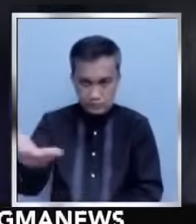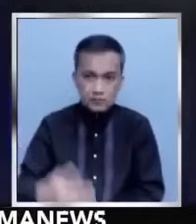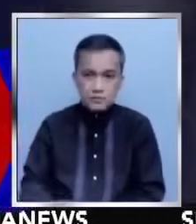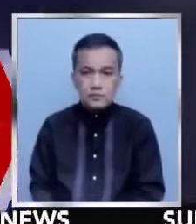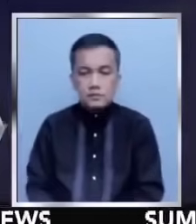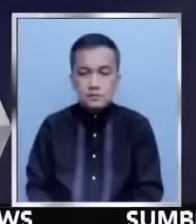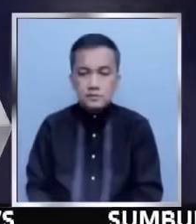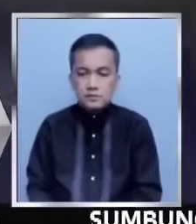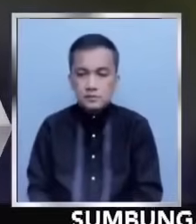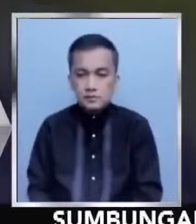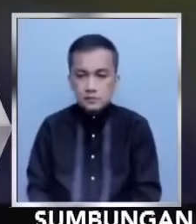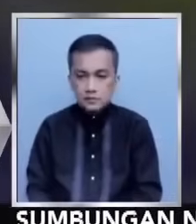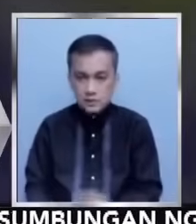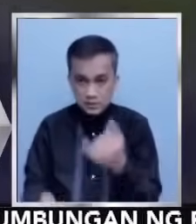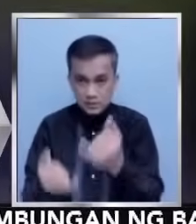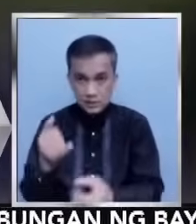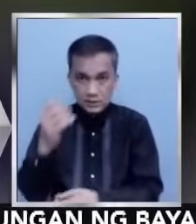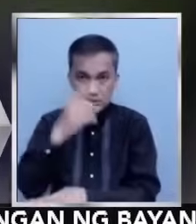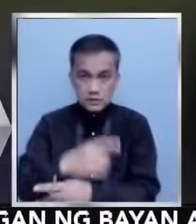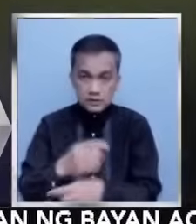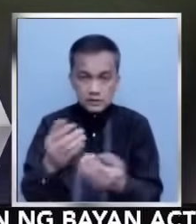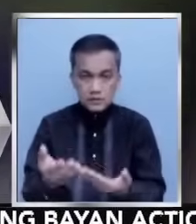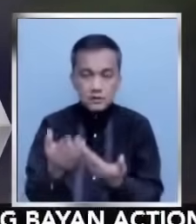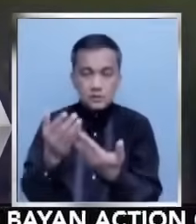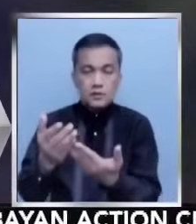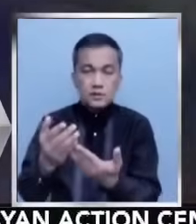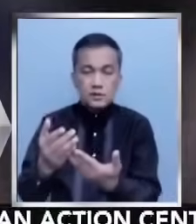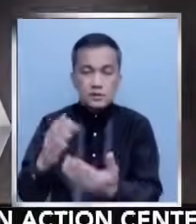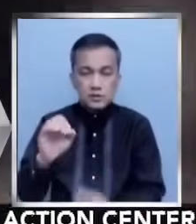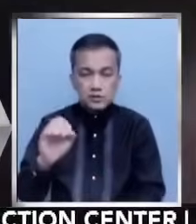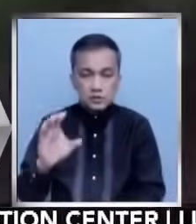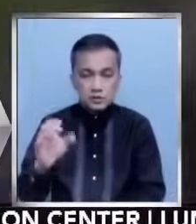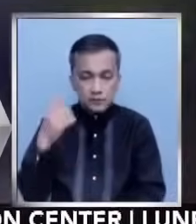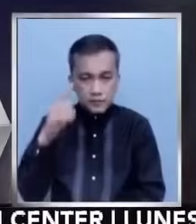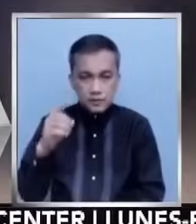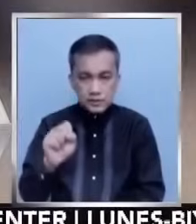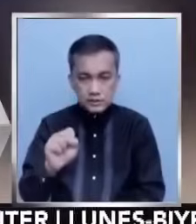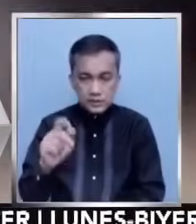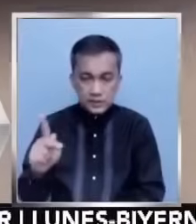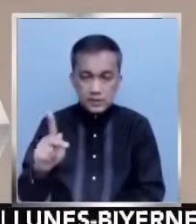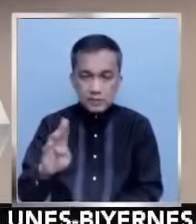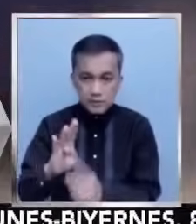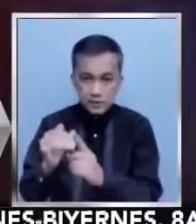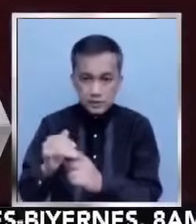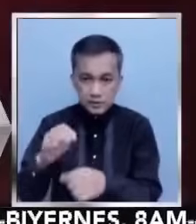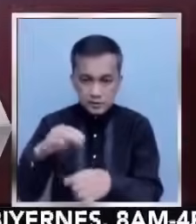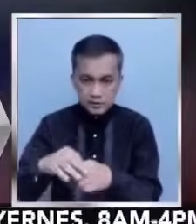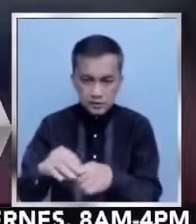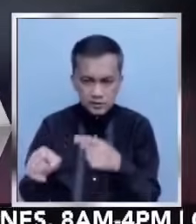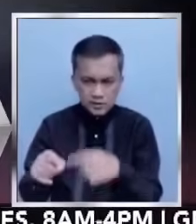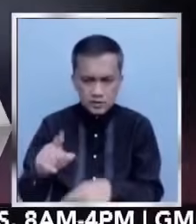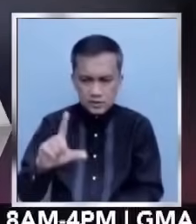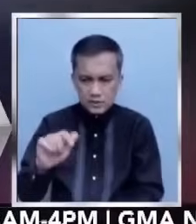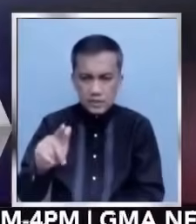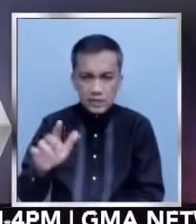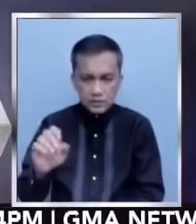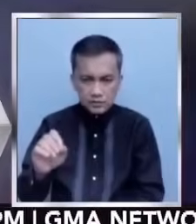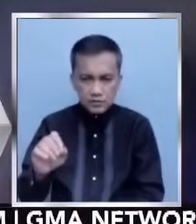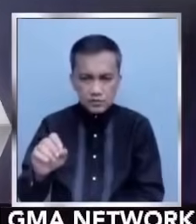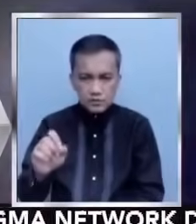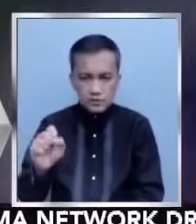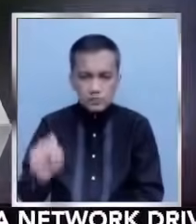Huling araw ng paghahain ng kandidatura para sa barangay at sangguniang kabataan eleksyon sa Malabang Lanao del Sur na balot ng